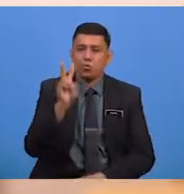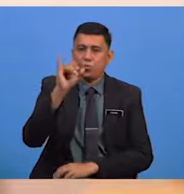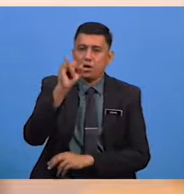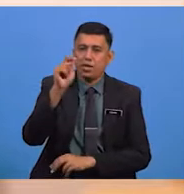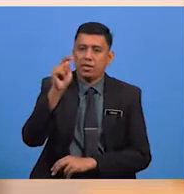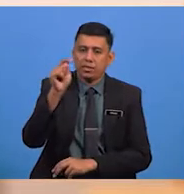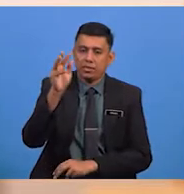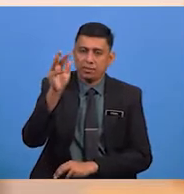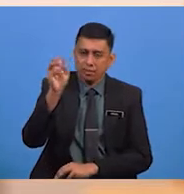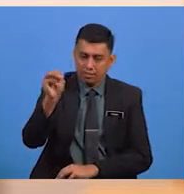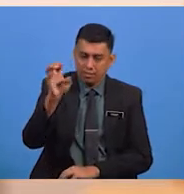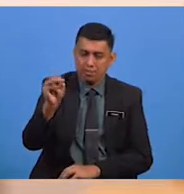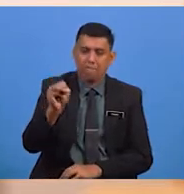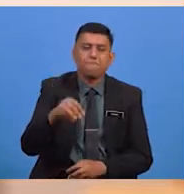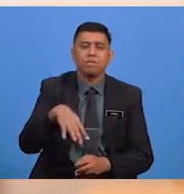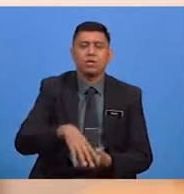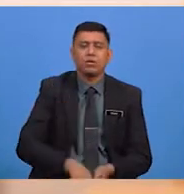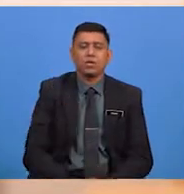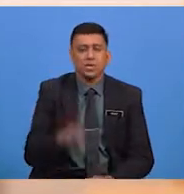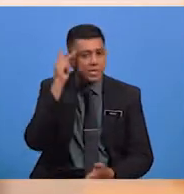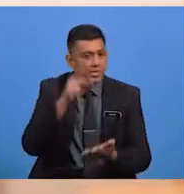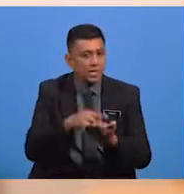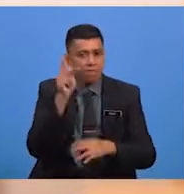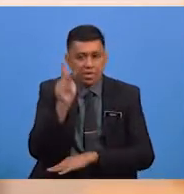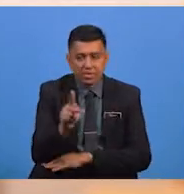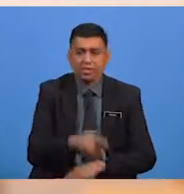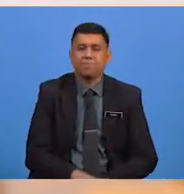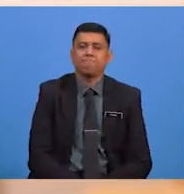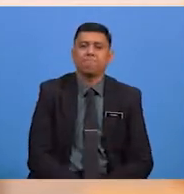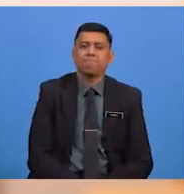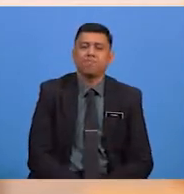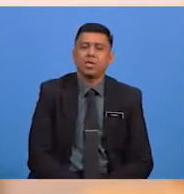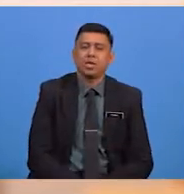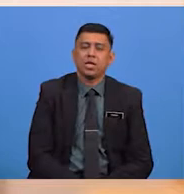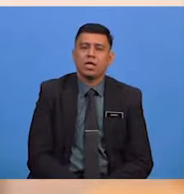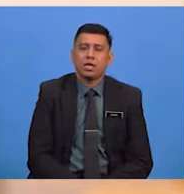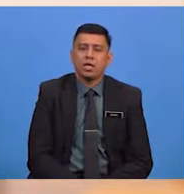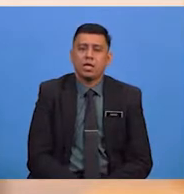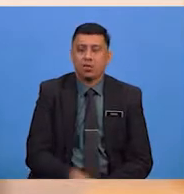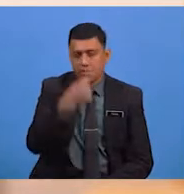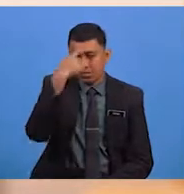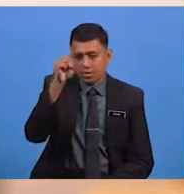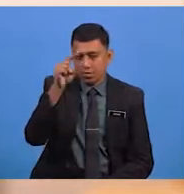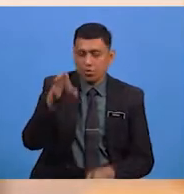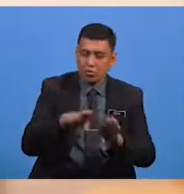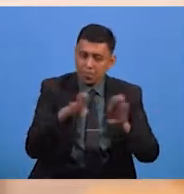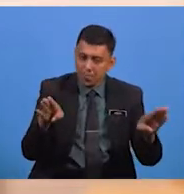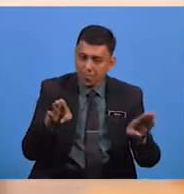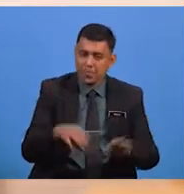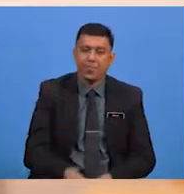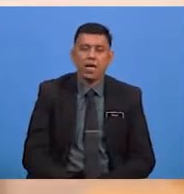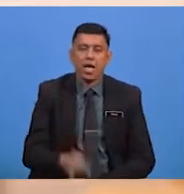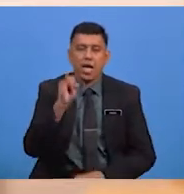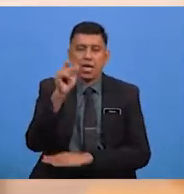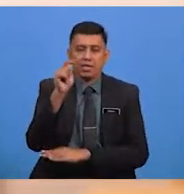pasti. Dan kita setkan kepada sifar juga. Sekarang, untuk membuat perbandingan antara